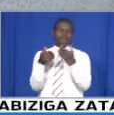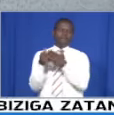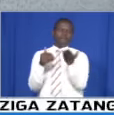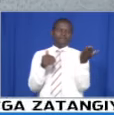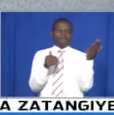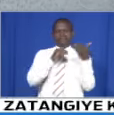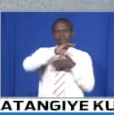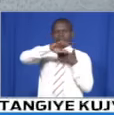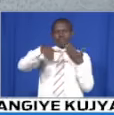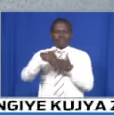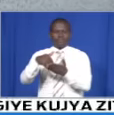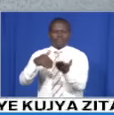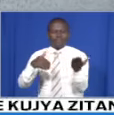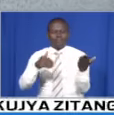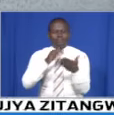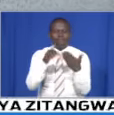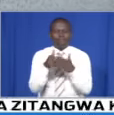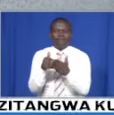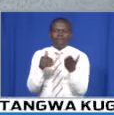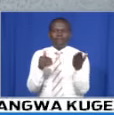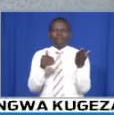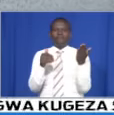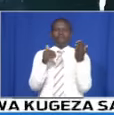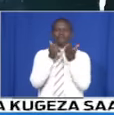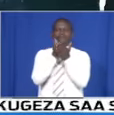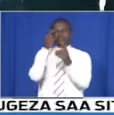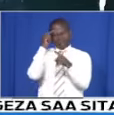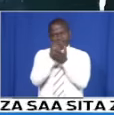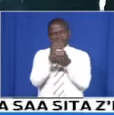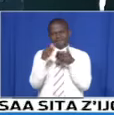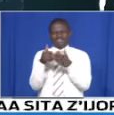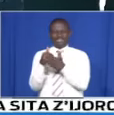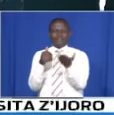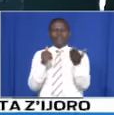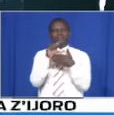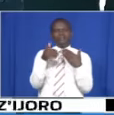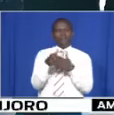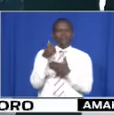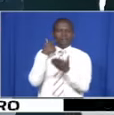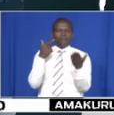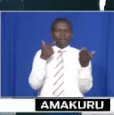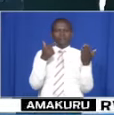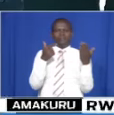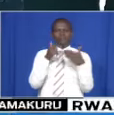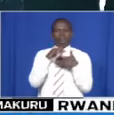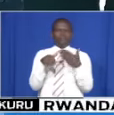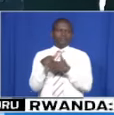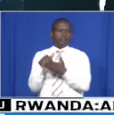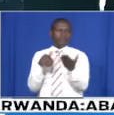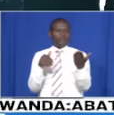rwa Volkswagen. Gutangiza uruganda bigamije gufasha abatuye u Rwanda no mu karere kubona imodoka nshya kandi